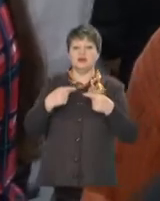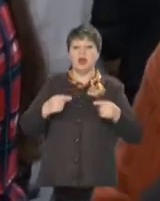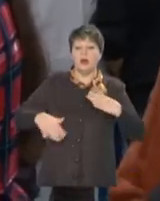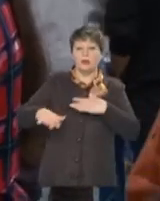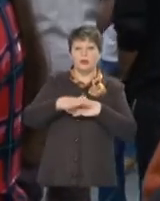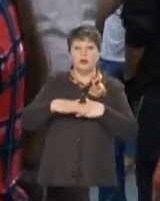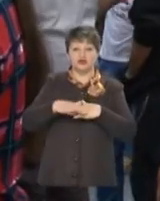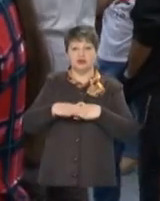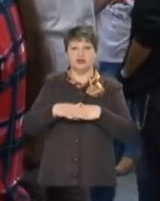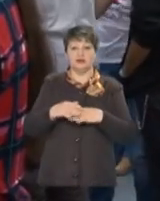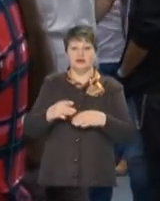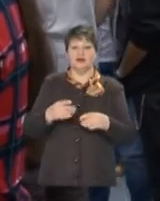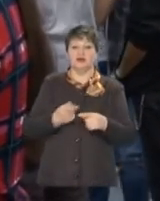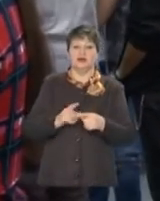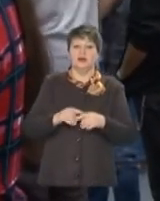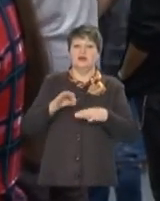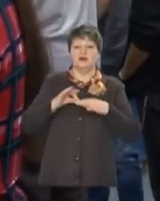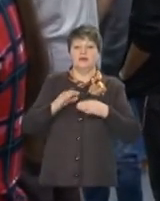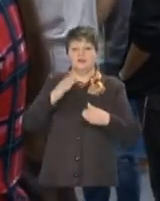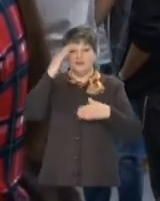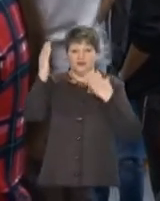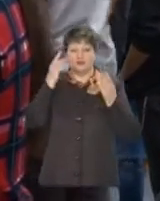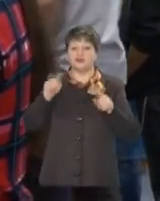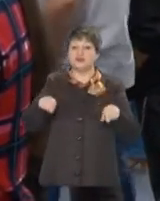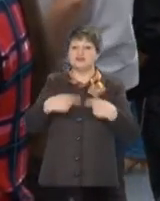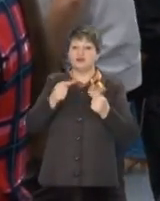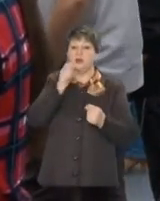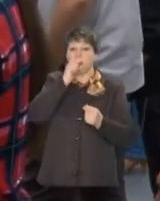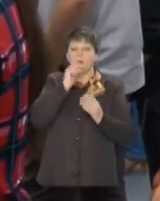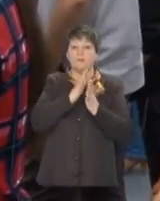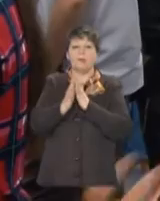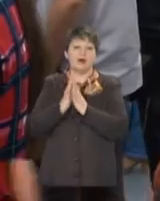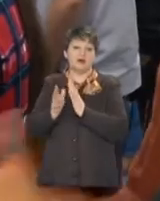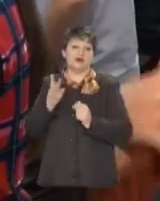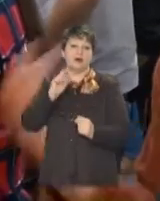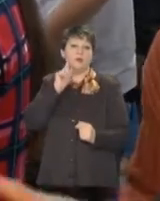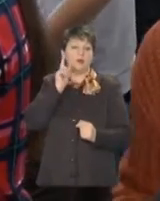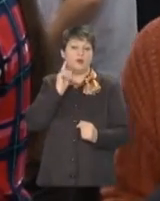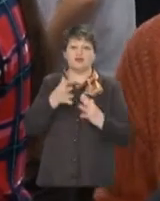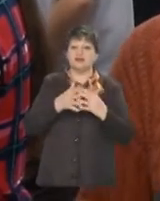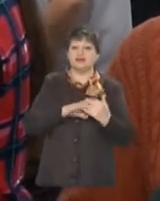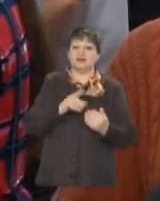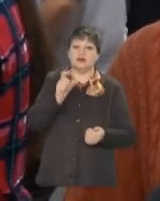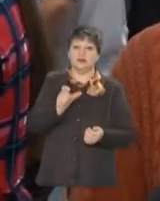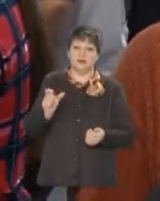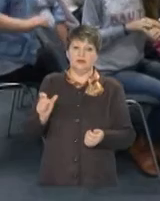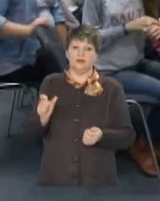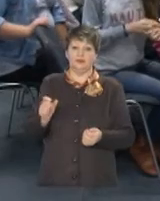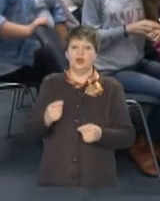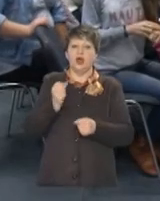Також є проекти по створенню, наприклад, парків в селах теж для молоді, взагалі для сільської